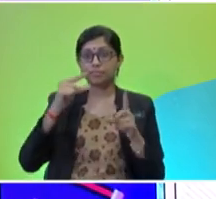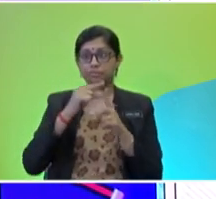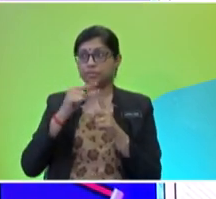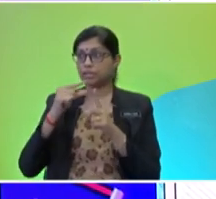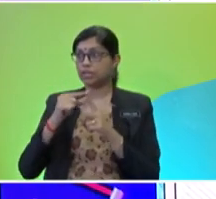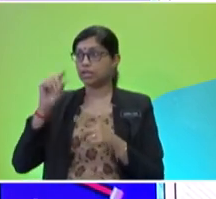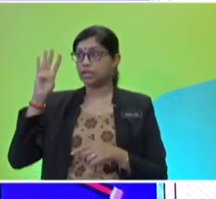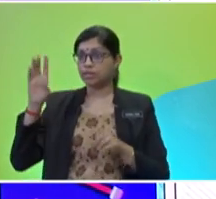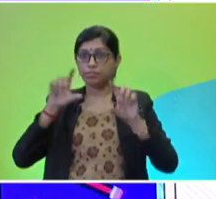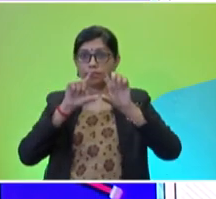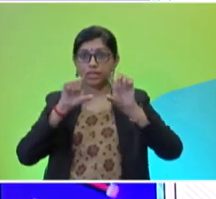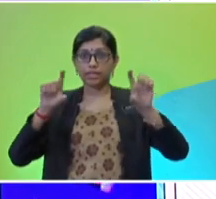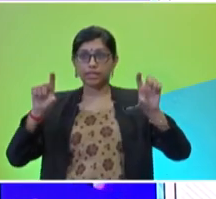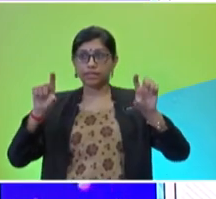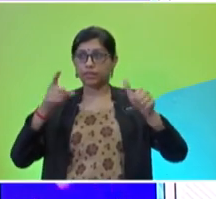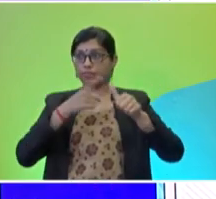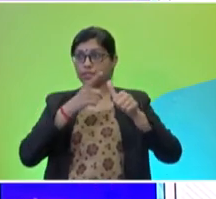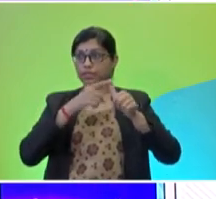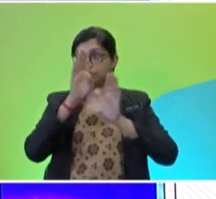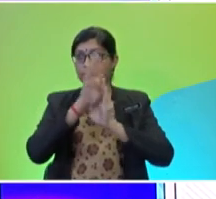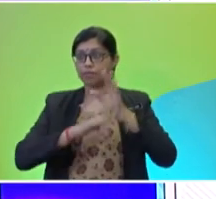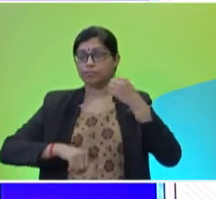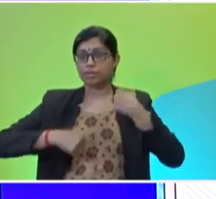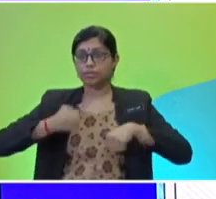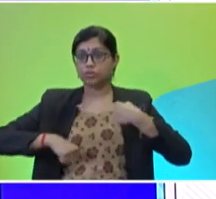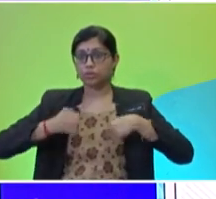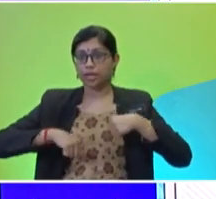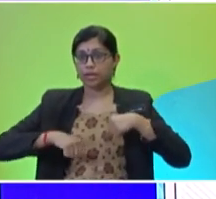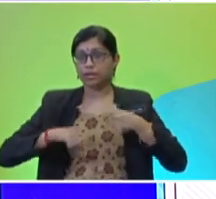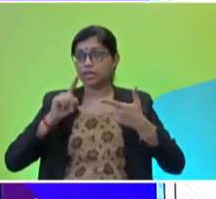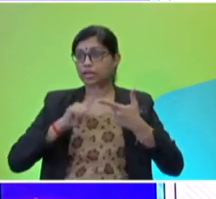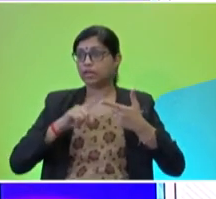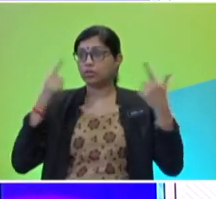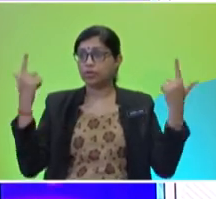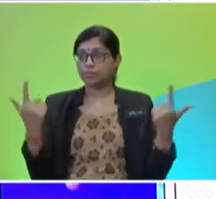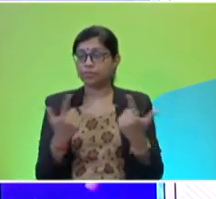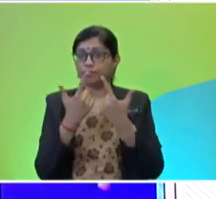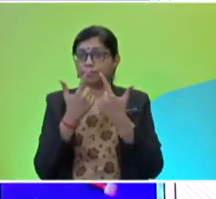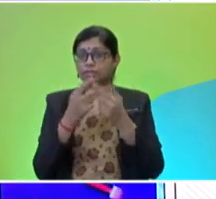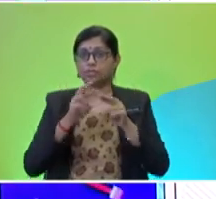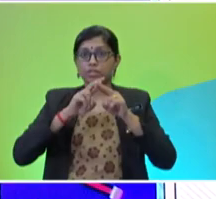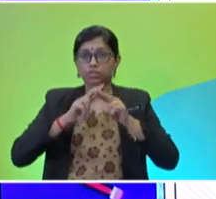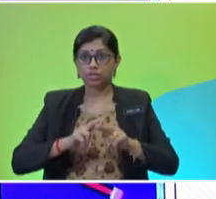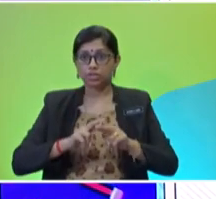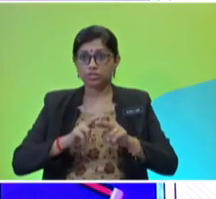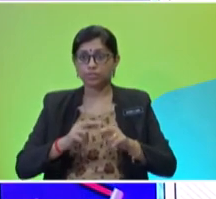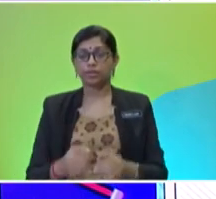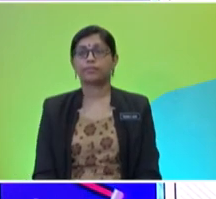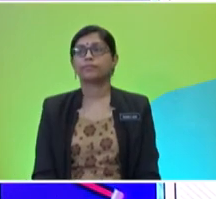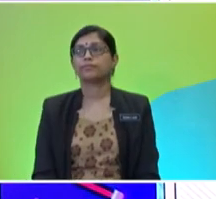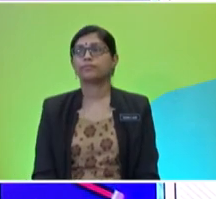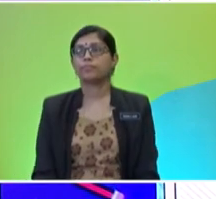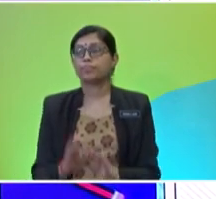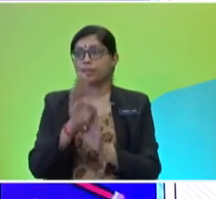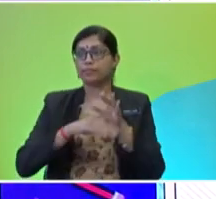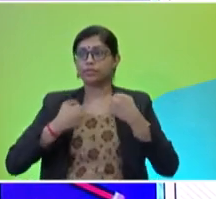tulis apa? Bersukan dan juga majlis rasmi. Ini dia.